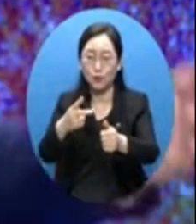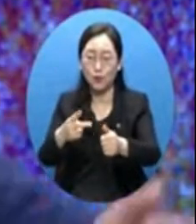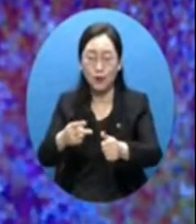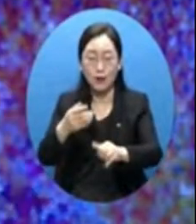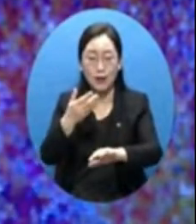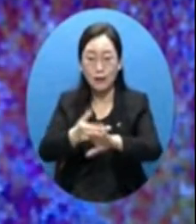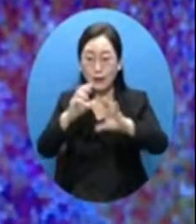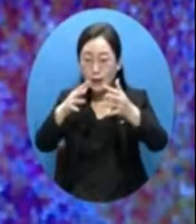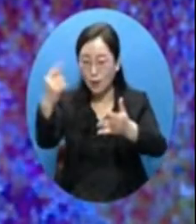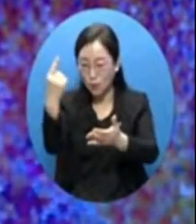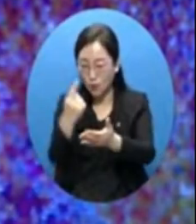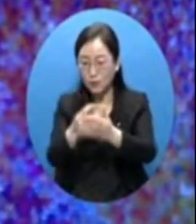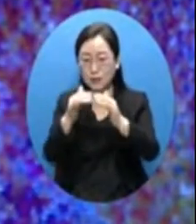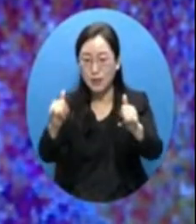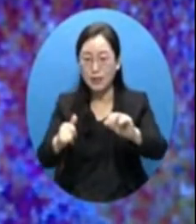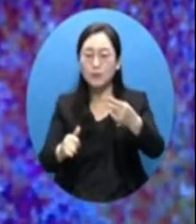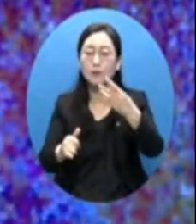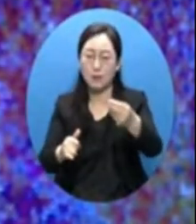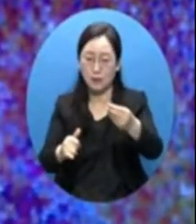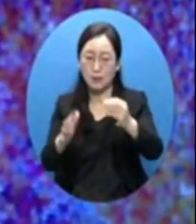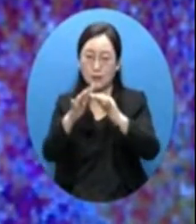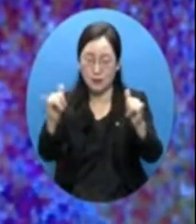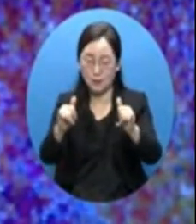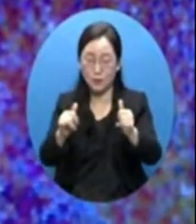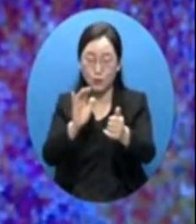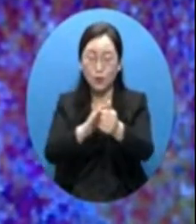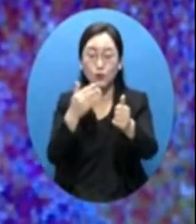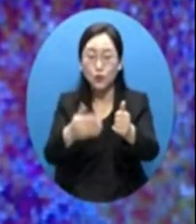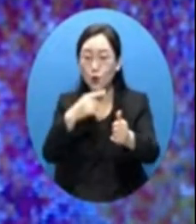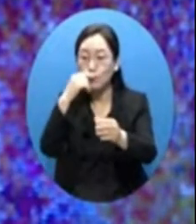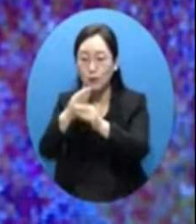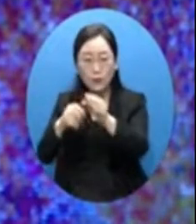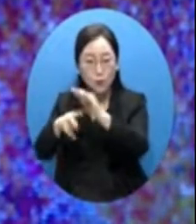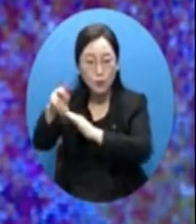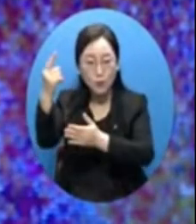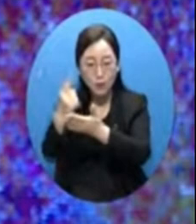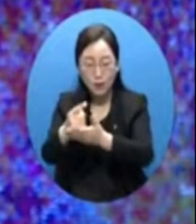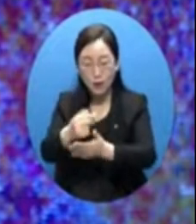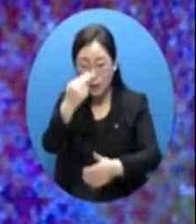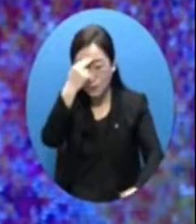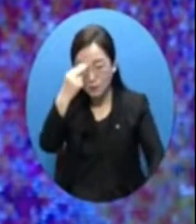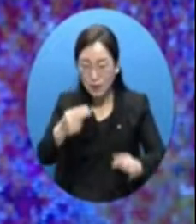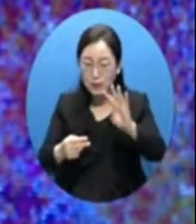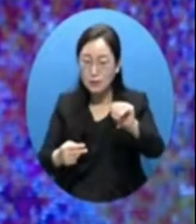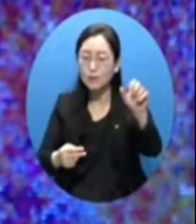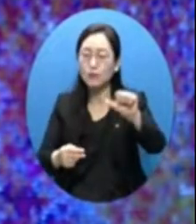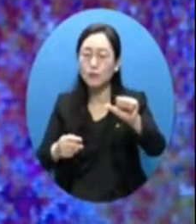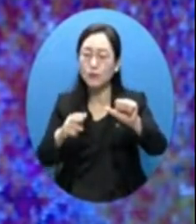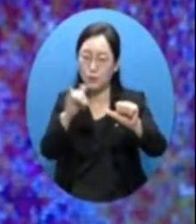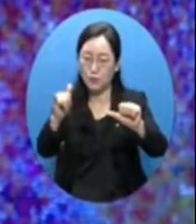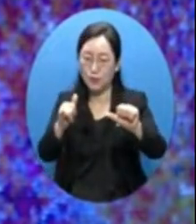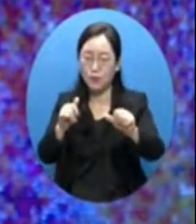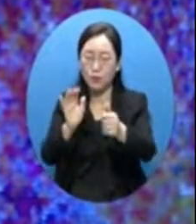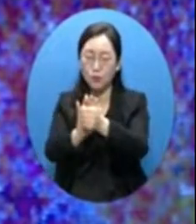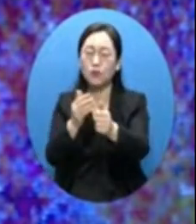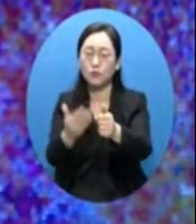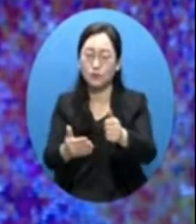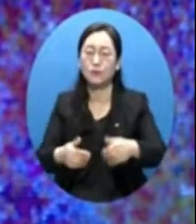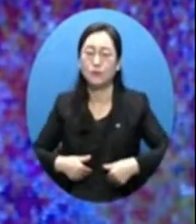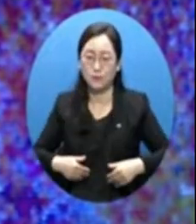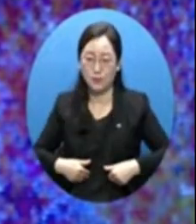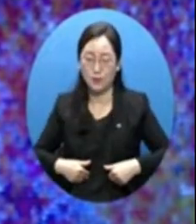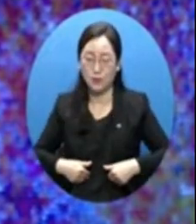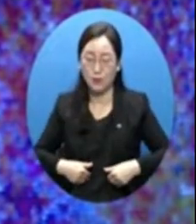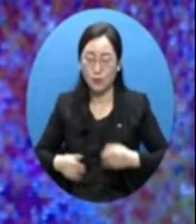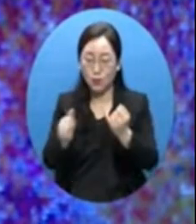가족을 섬겨야 되는 것입니다. 저 북한을 탈출해 나와서 어려운 가운데 살고 있는 4만 5천 탈북자를 잘 섬겨야 되는 것입니다.